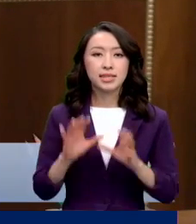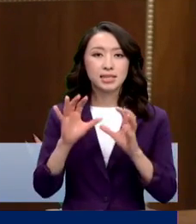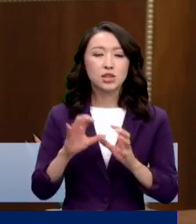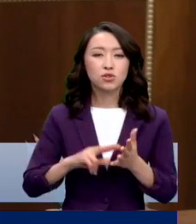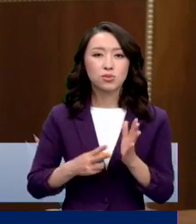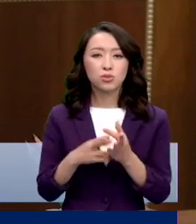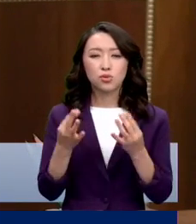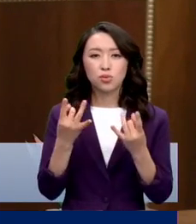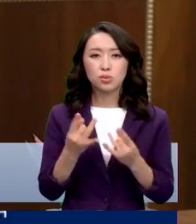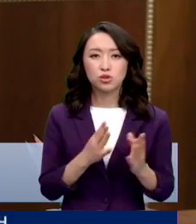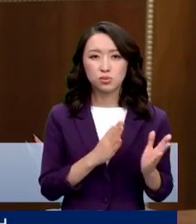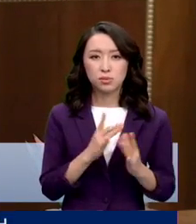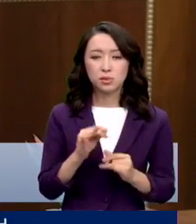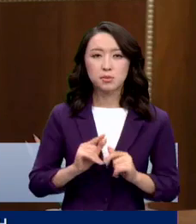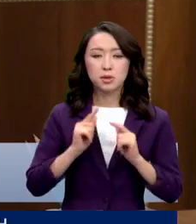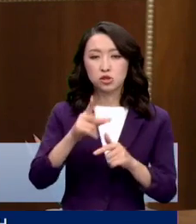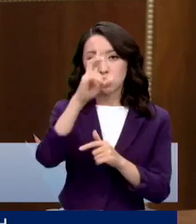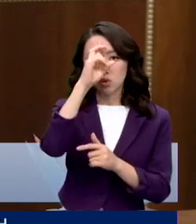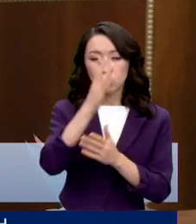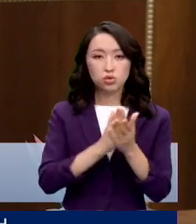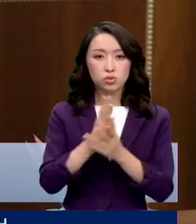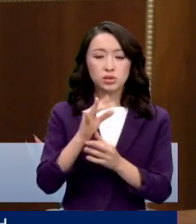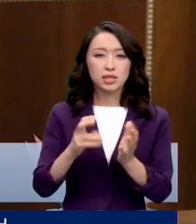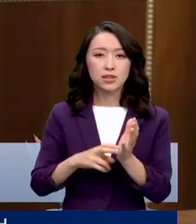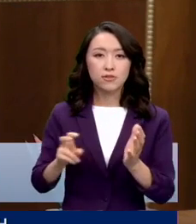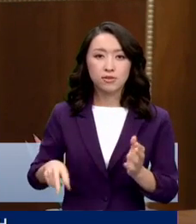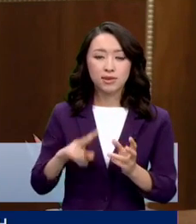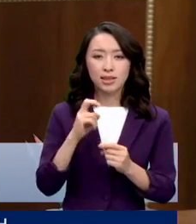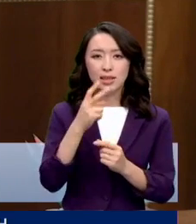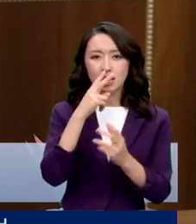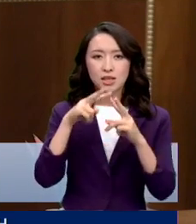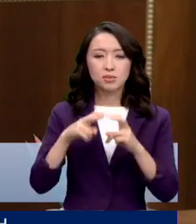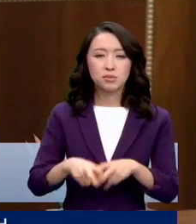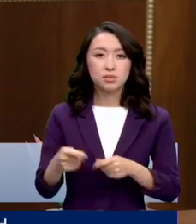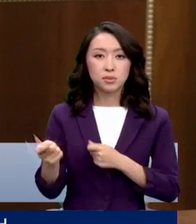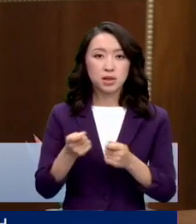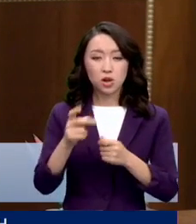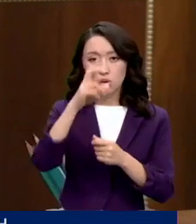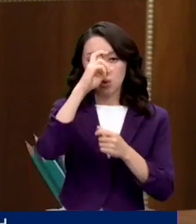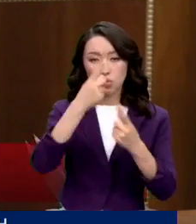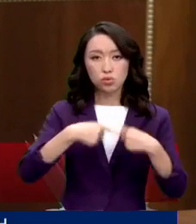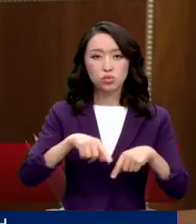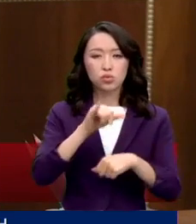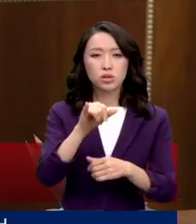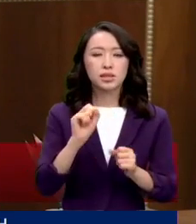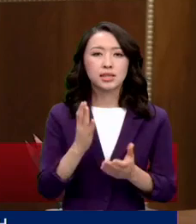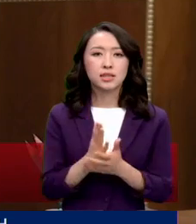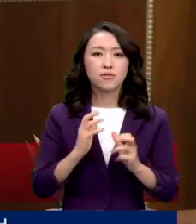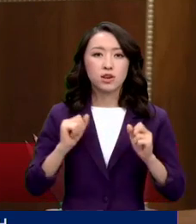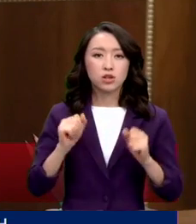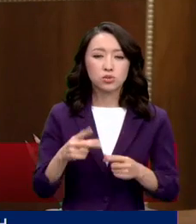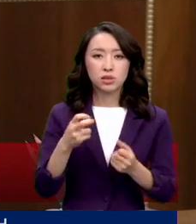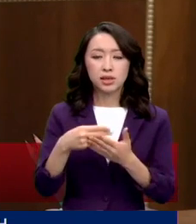Законопроект об упрощенном порядке при поступлении на госслужбу, а также выхода, внесен на рассмотрение парламента. У госорганов появится возможность найма